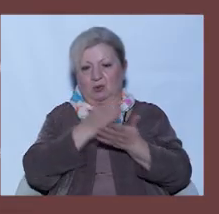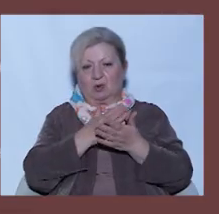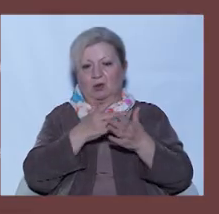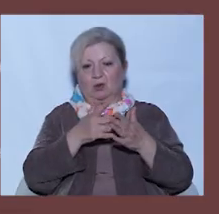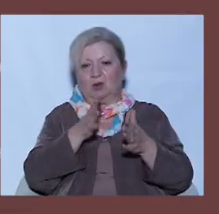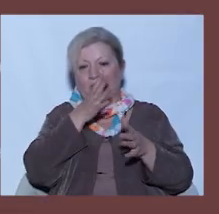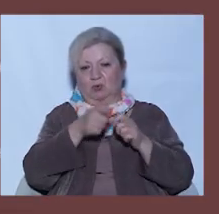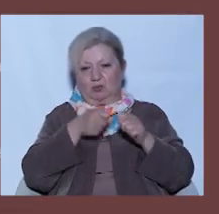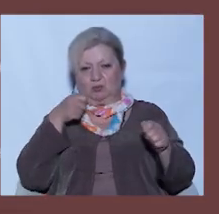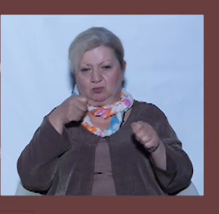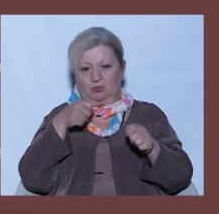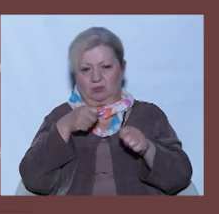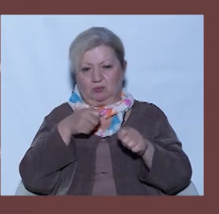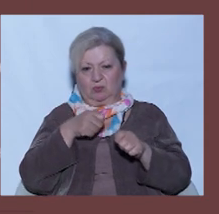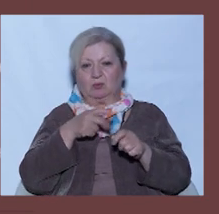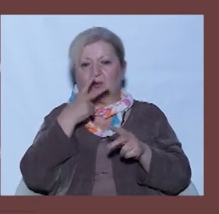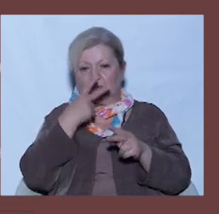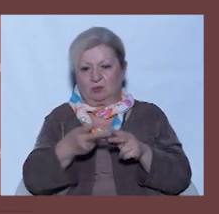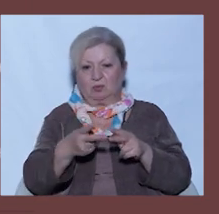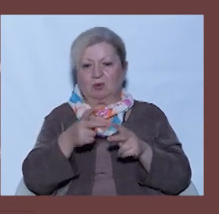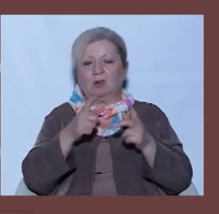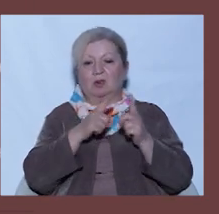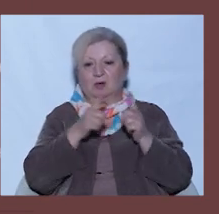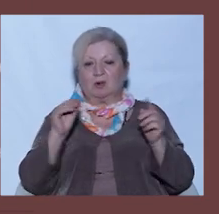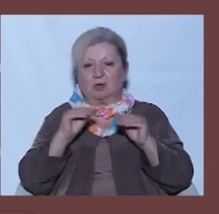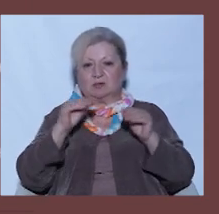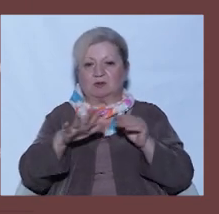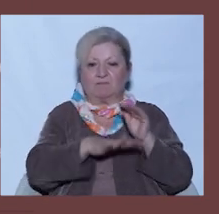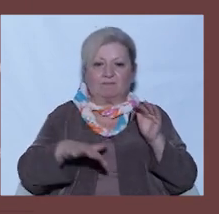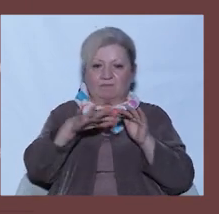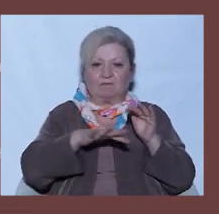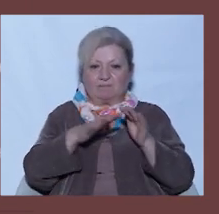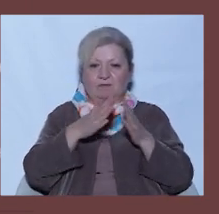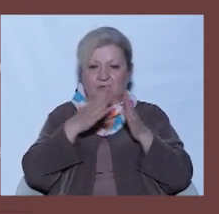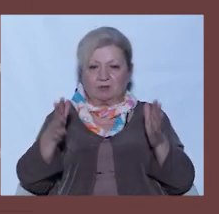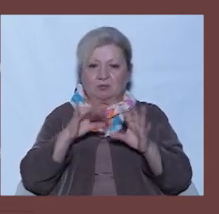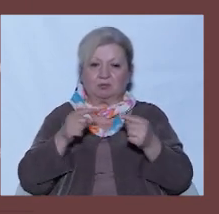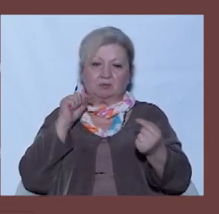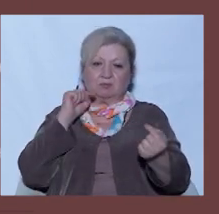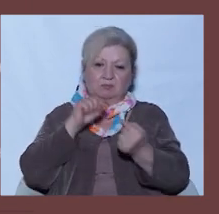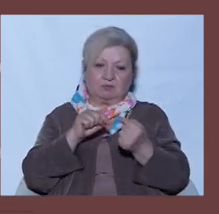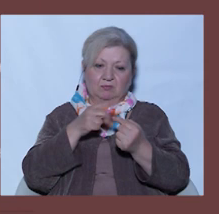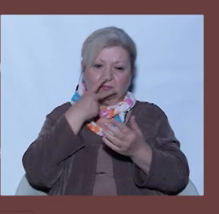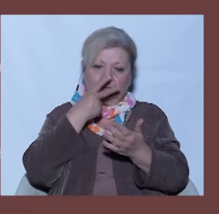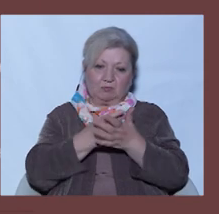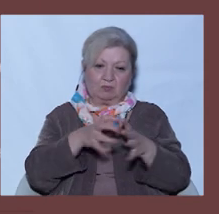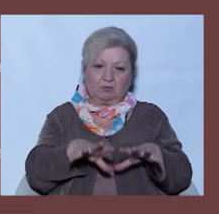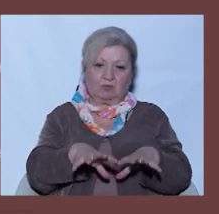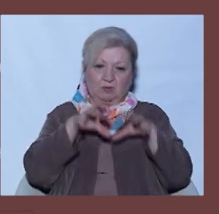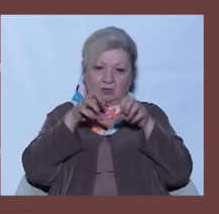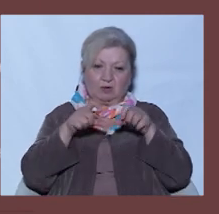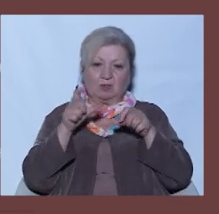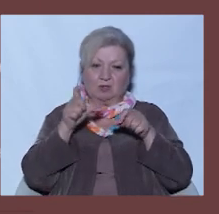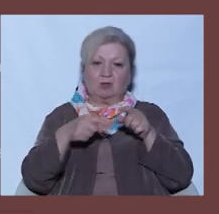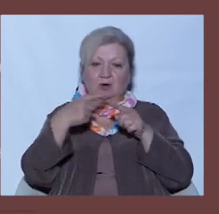წარიმართება. ისევ შევხედოთ, გაიზარდა ველი და საპირისპიროდ ნახეთ დამუხტავს კონდენსატორს,